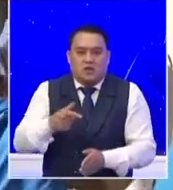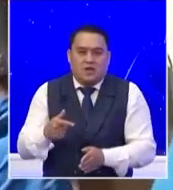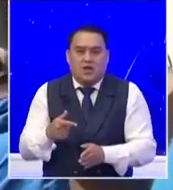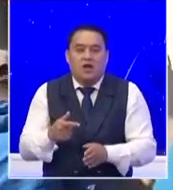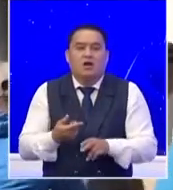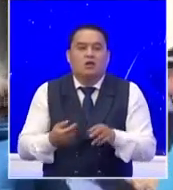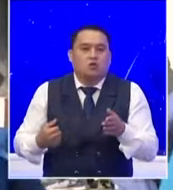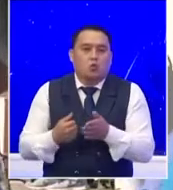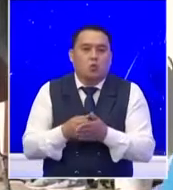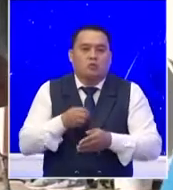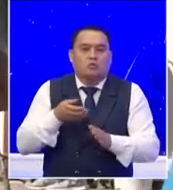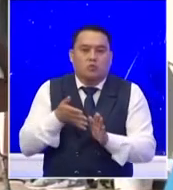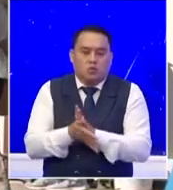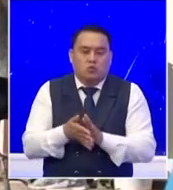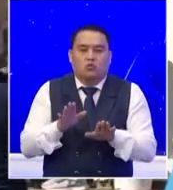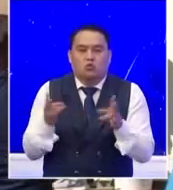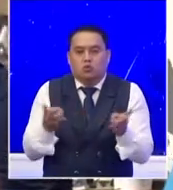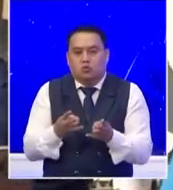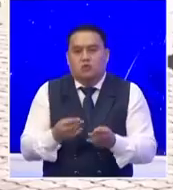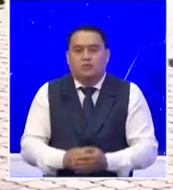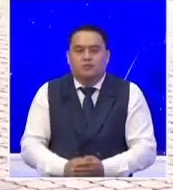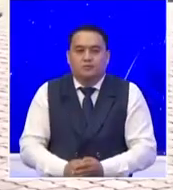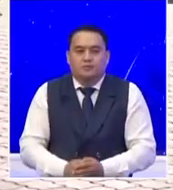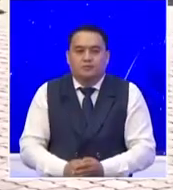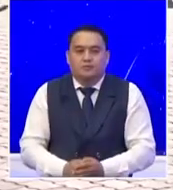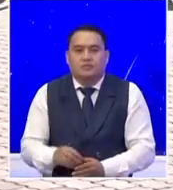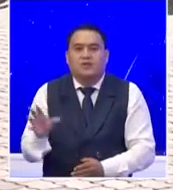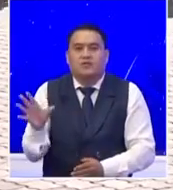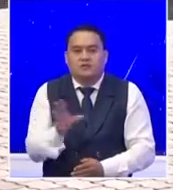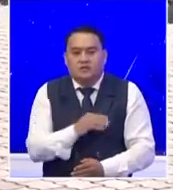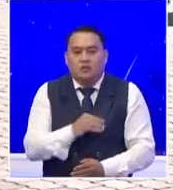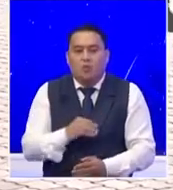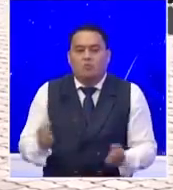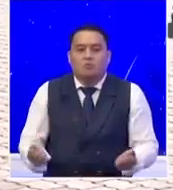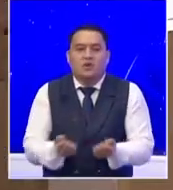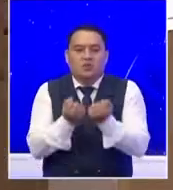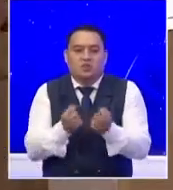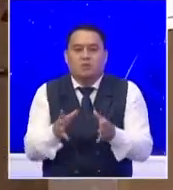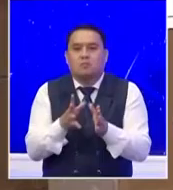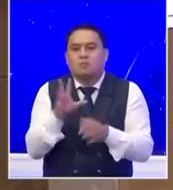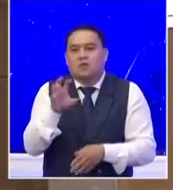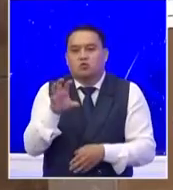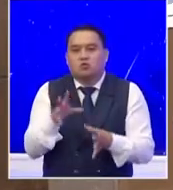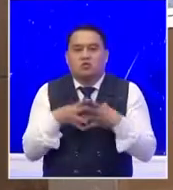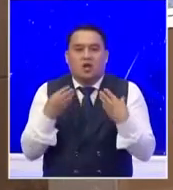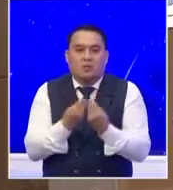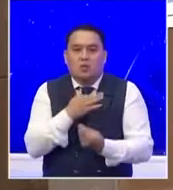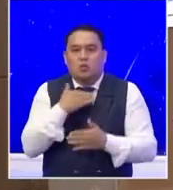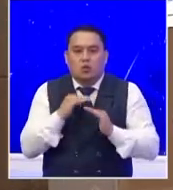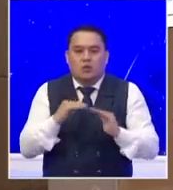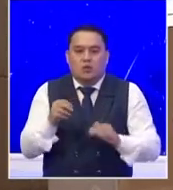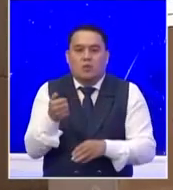Все до копейки тратится на помощь нуждающимся. Всего провиантом поддержаны более 500 семей, преимущественно многодетных